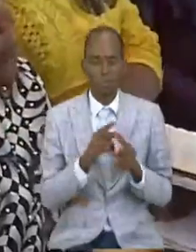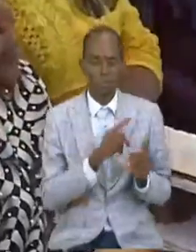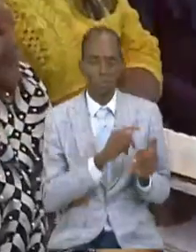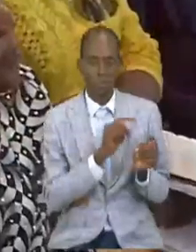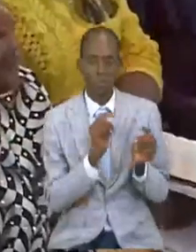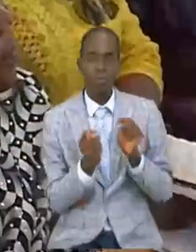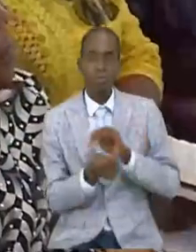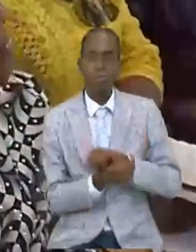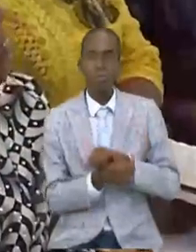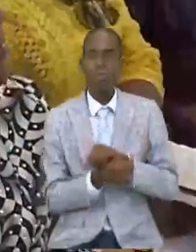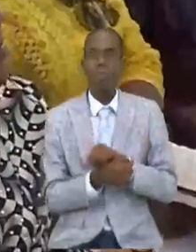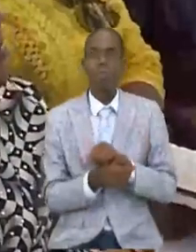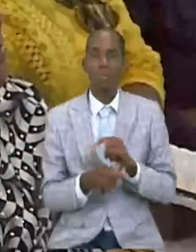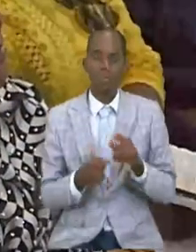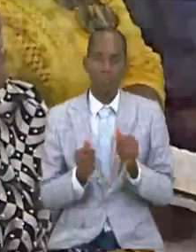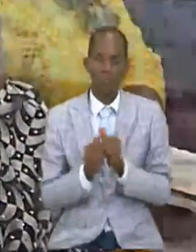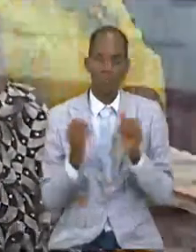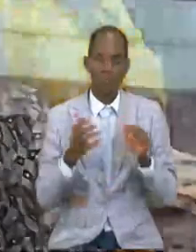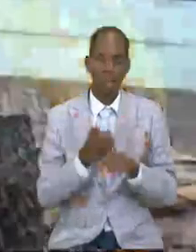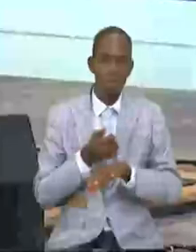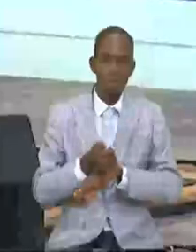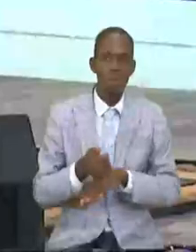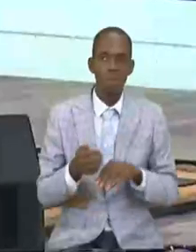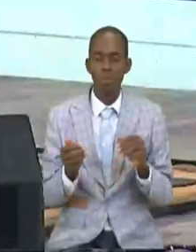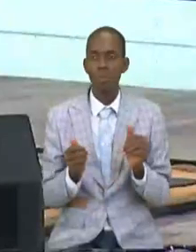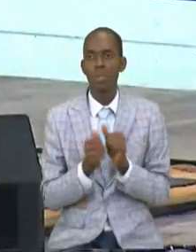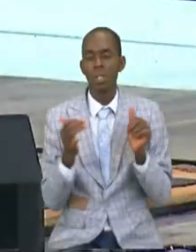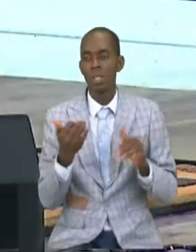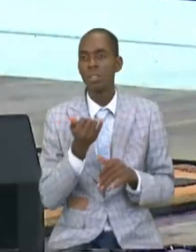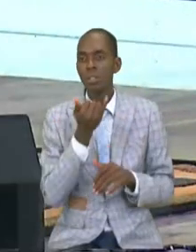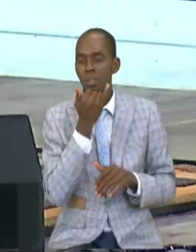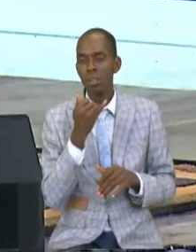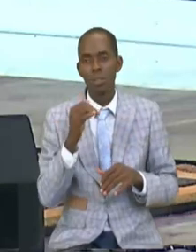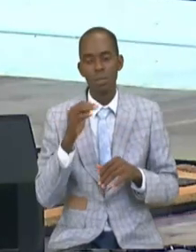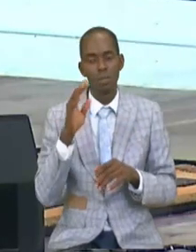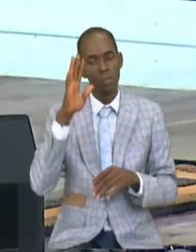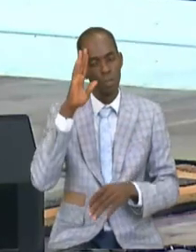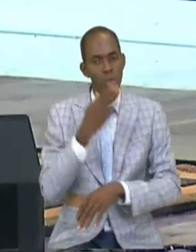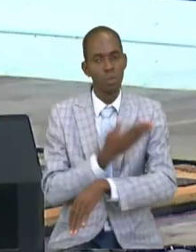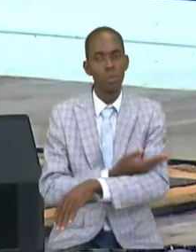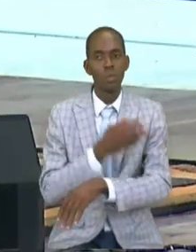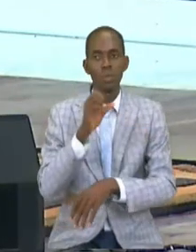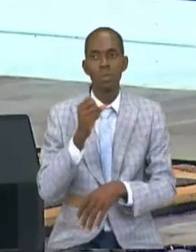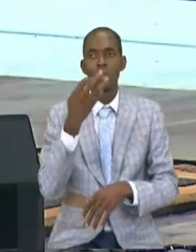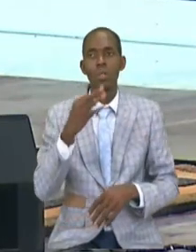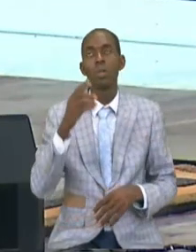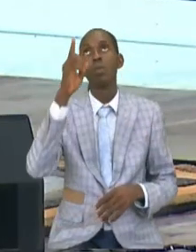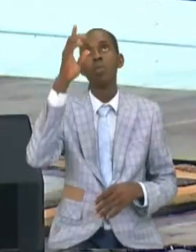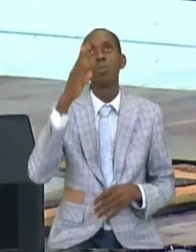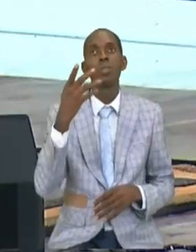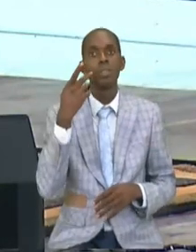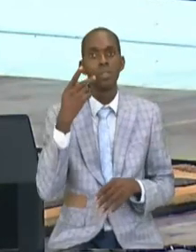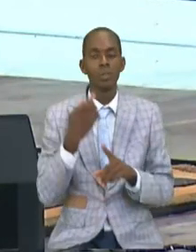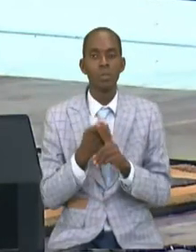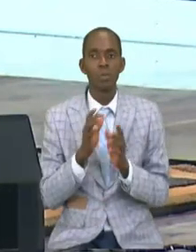Des fils, des enfants, transformés, irréprochables, irrépréhensibles de